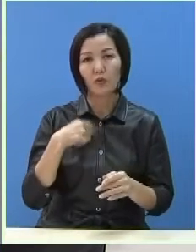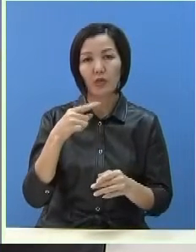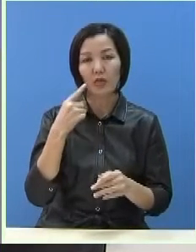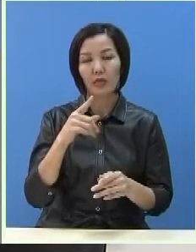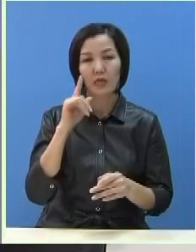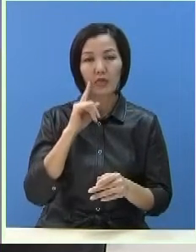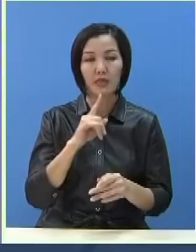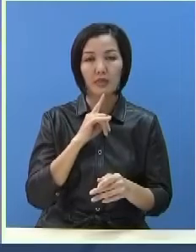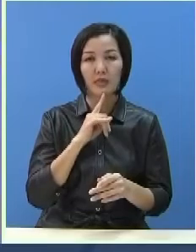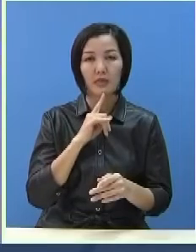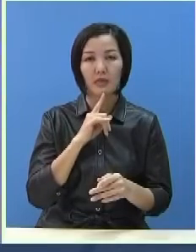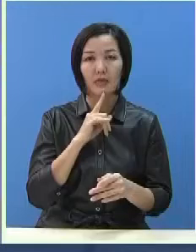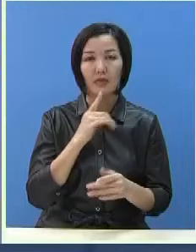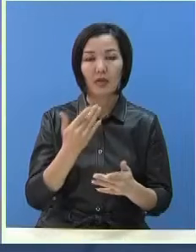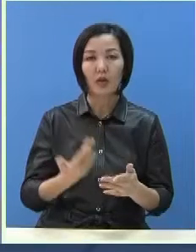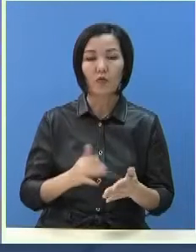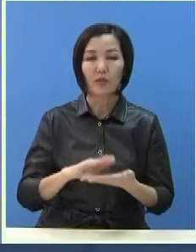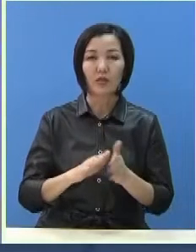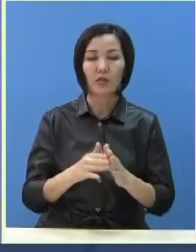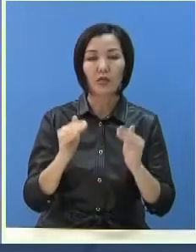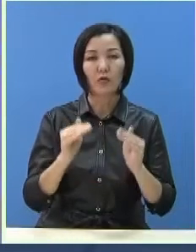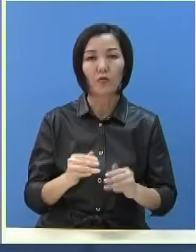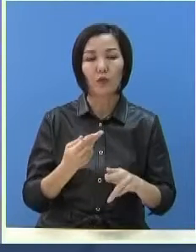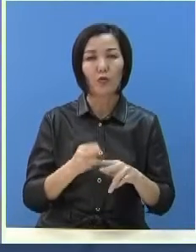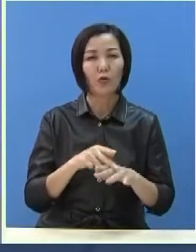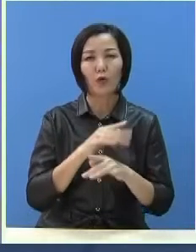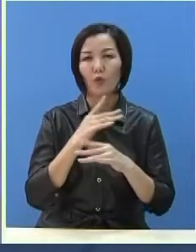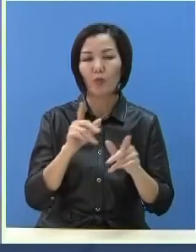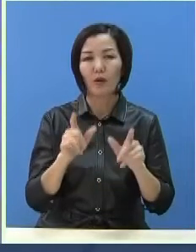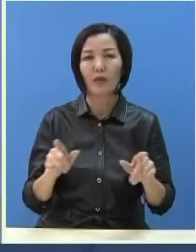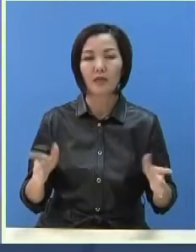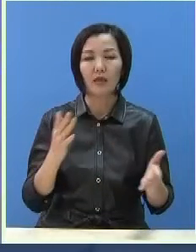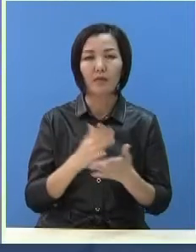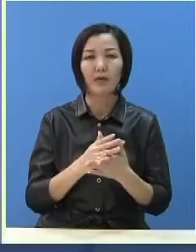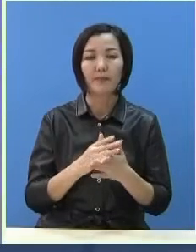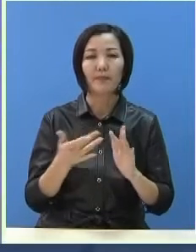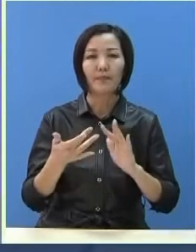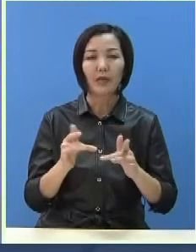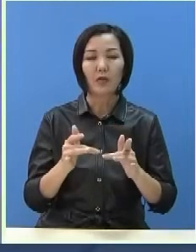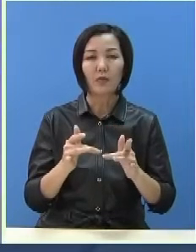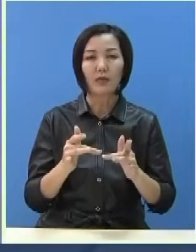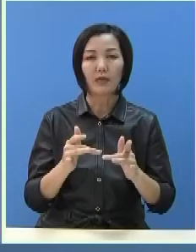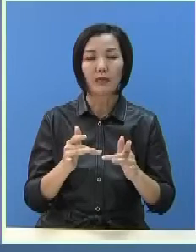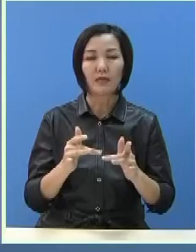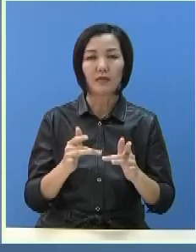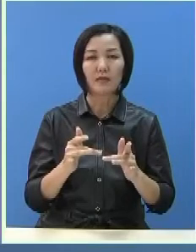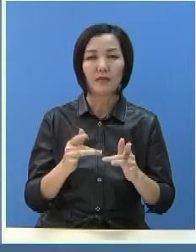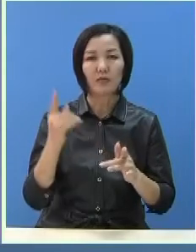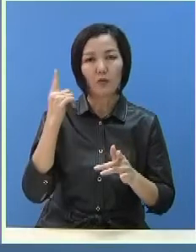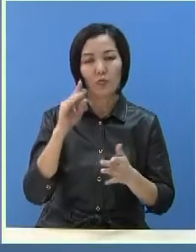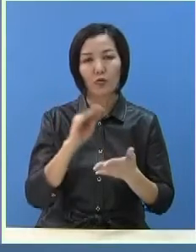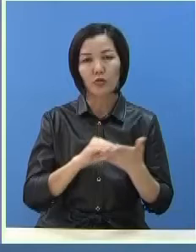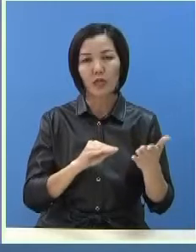биздин Казакстанда әлеуметтик жагдай төмөн адамдар өтө көп. Бакбеттердин әлеуметтік желіде осы жөнінде пікір